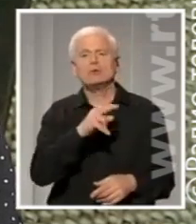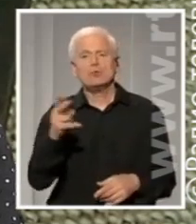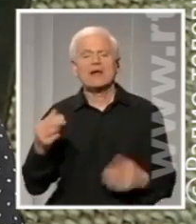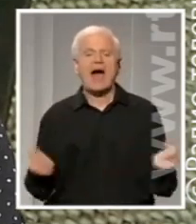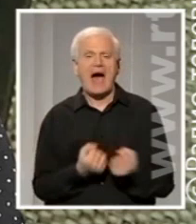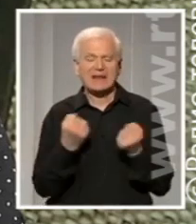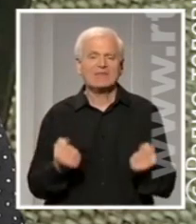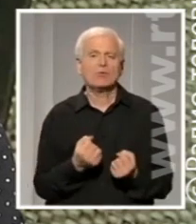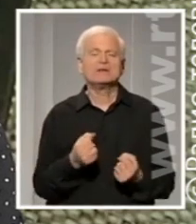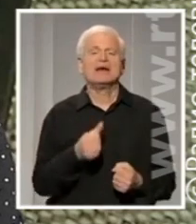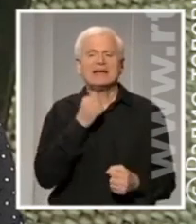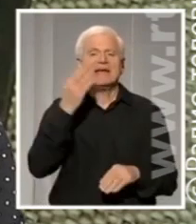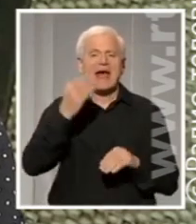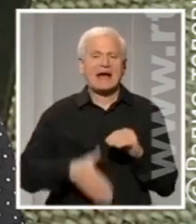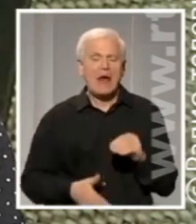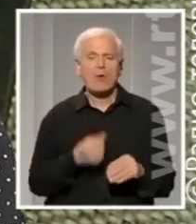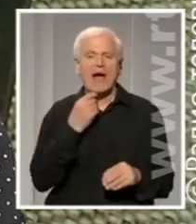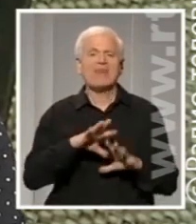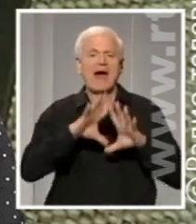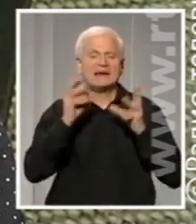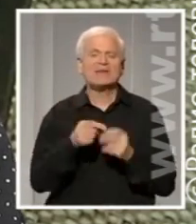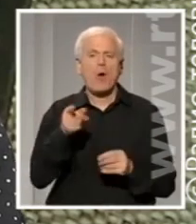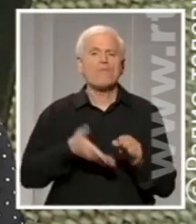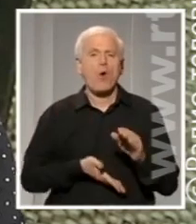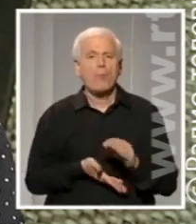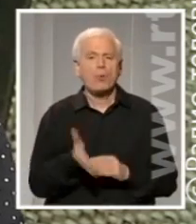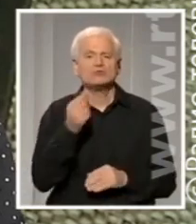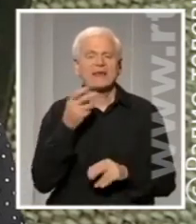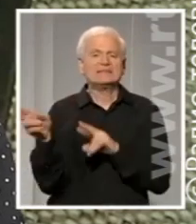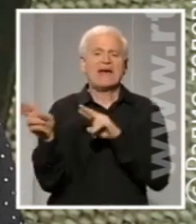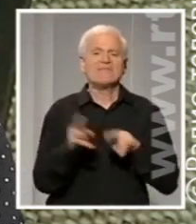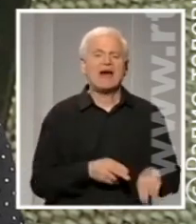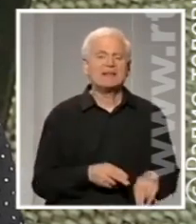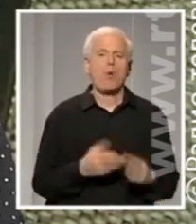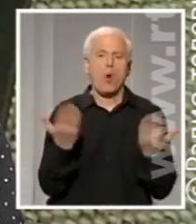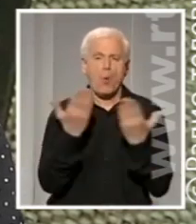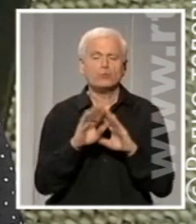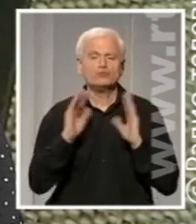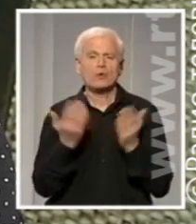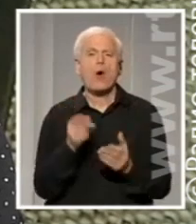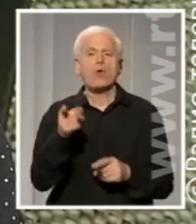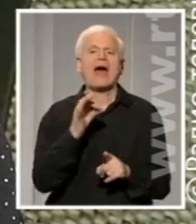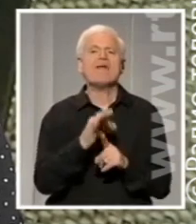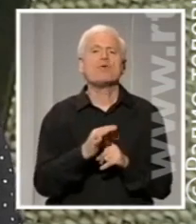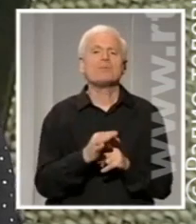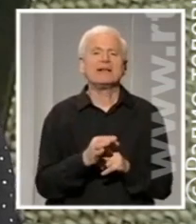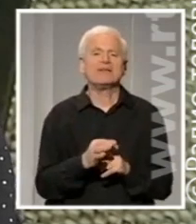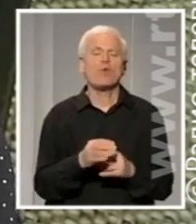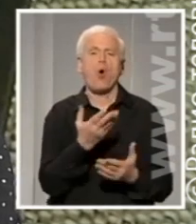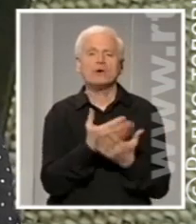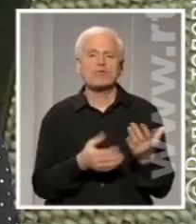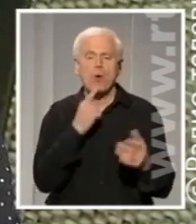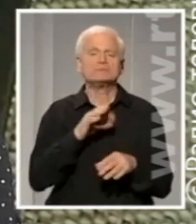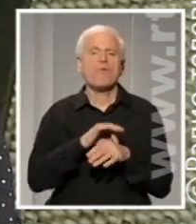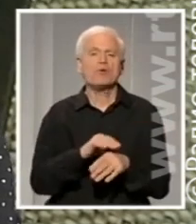aktivnosti i na kraju kada sve ovo prođe, kada se vratimo u učionice, onda to formativno ocenjivanje koje smo